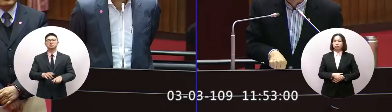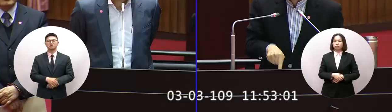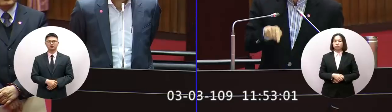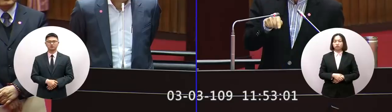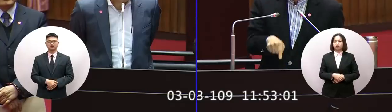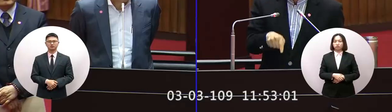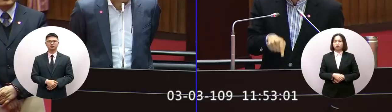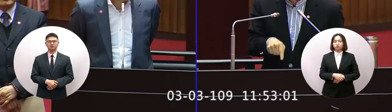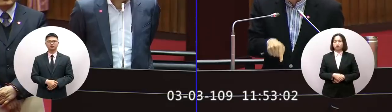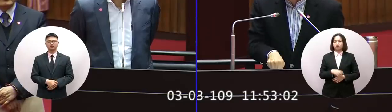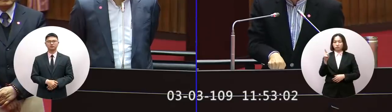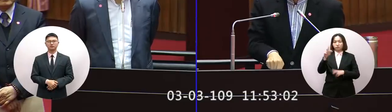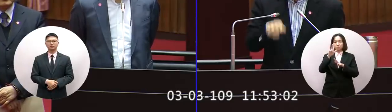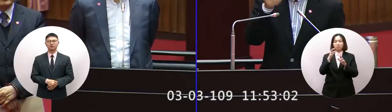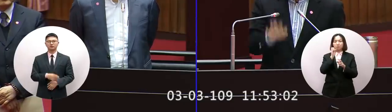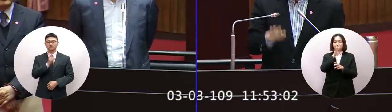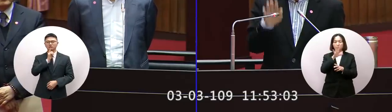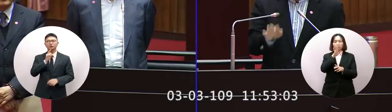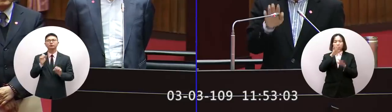一樣公開公